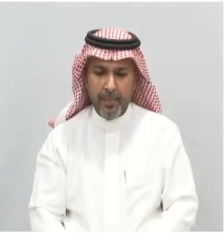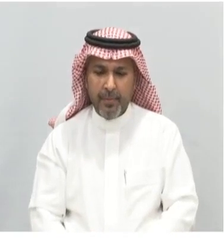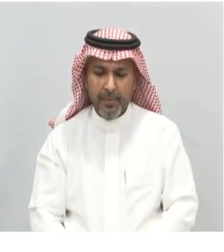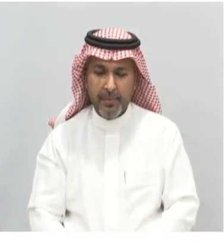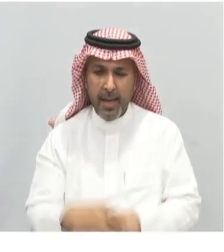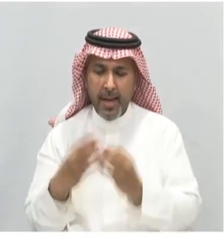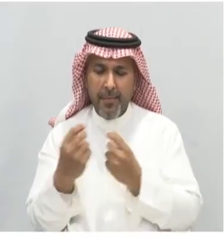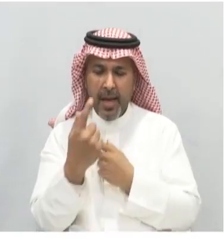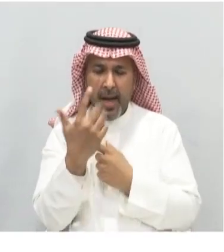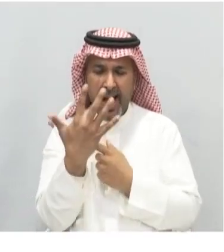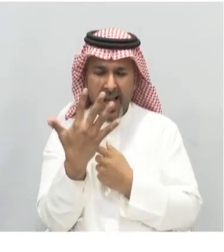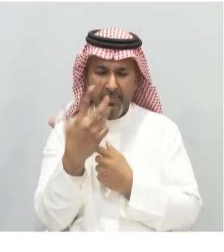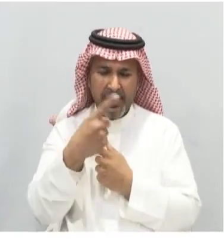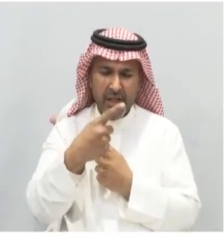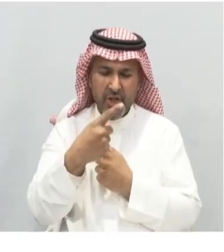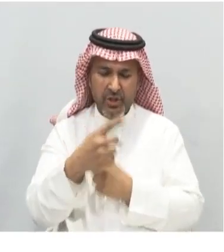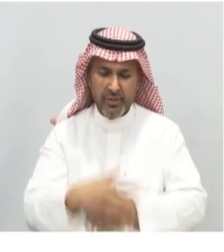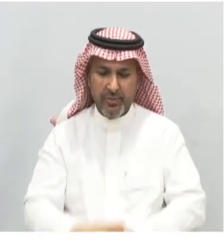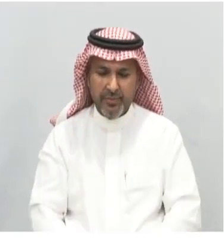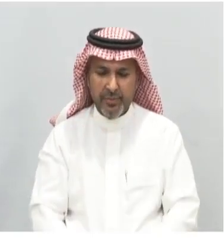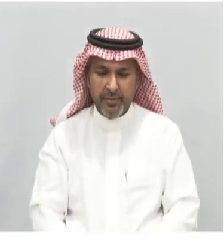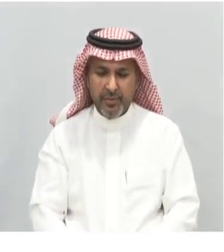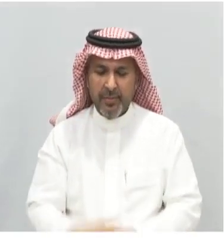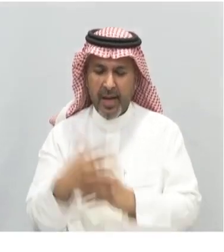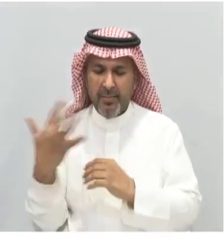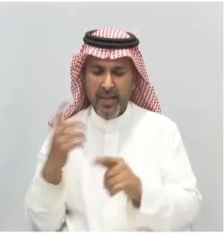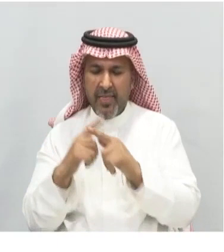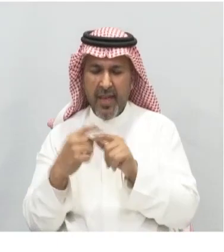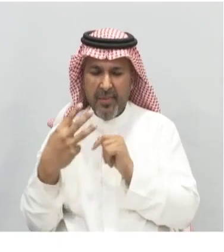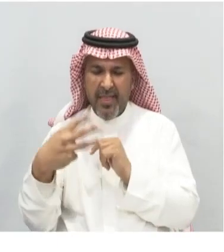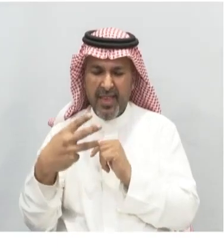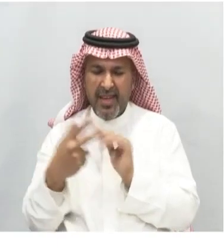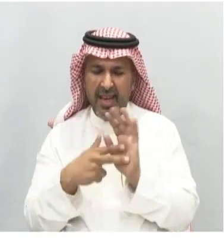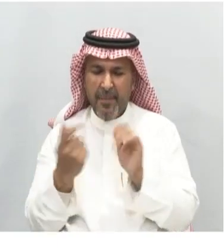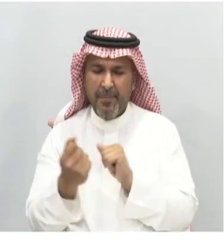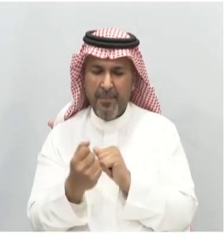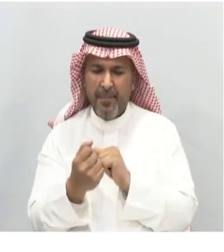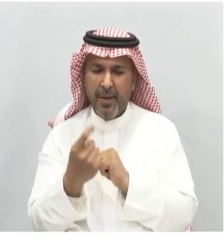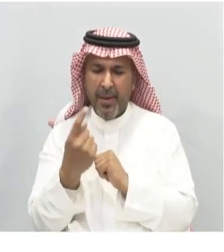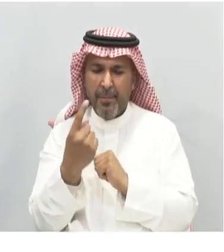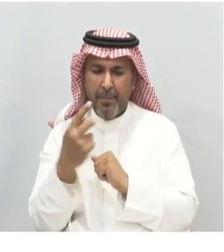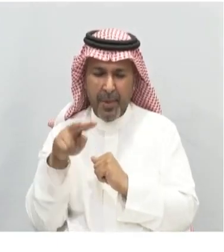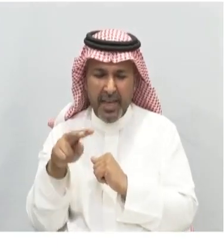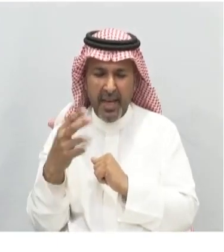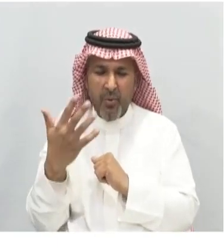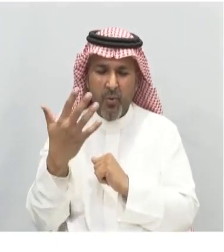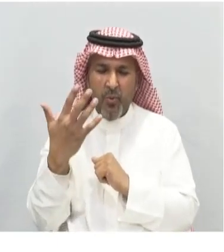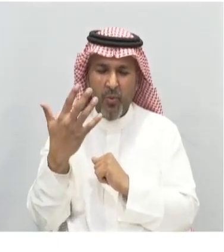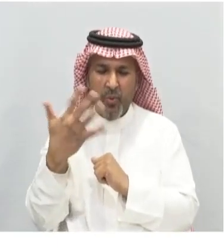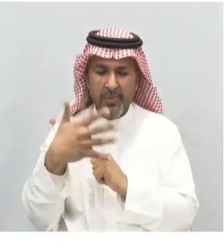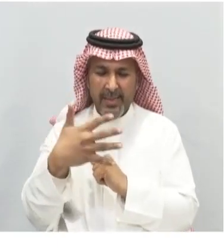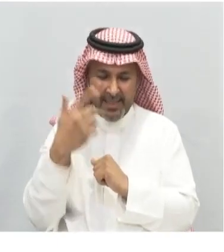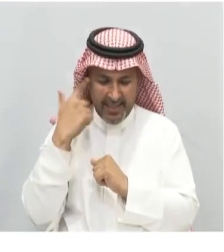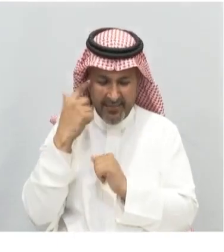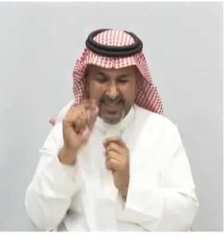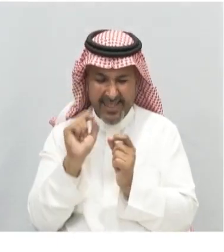ض 3 = 15 طيب يا ابطال 5 ض 30 = 150 انظروا هنا